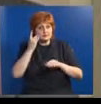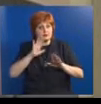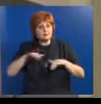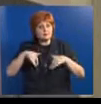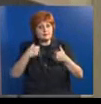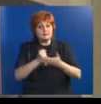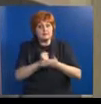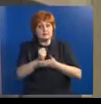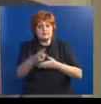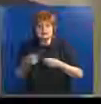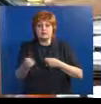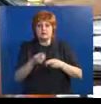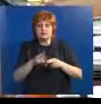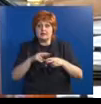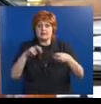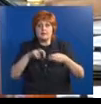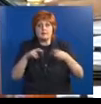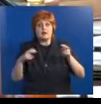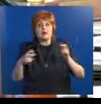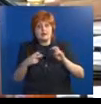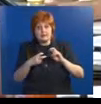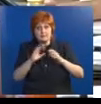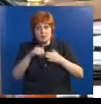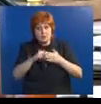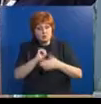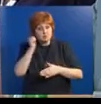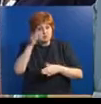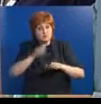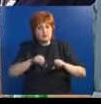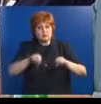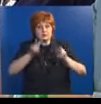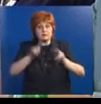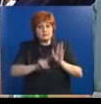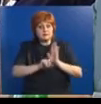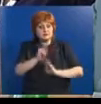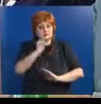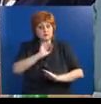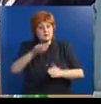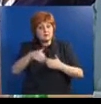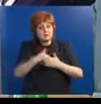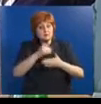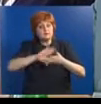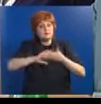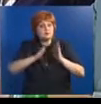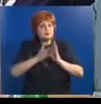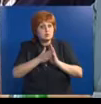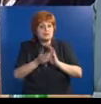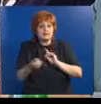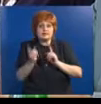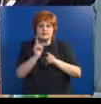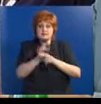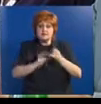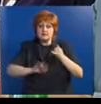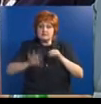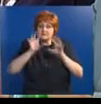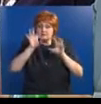направлен на урегулирование этой проблемы. С нового года специалисты по имуществу начнут работать в новых условиях. Существенные изменения вносятся в земельный